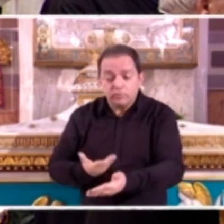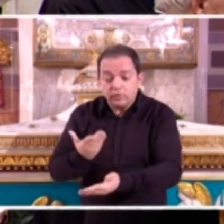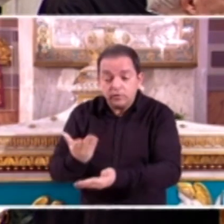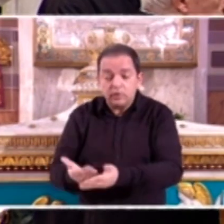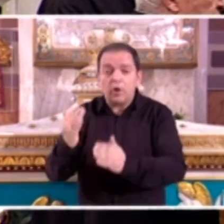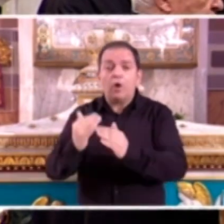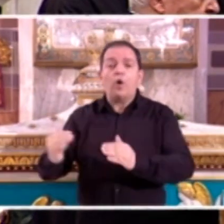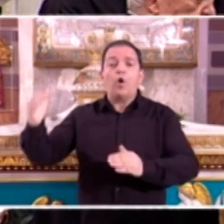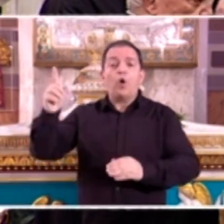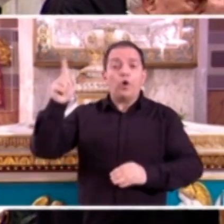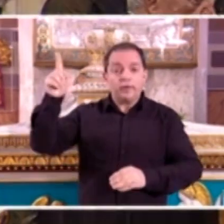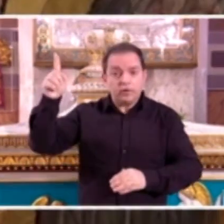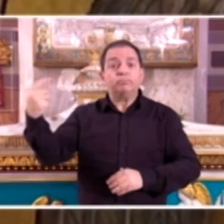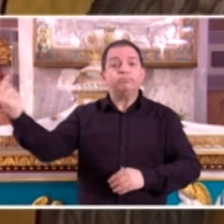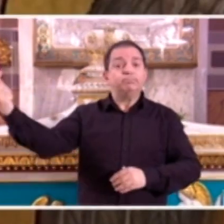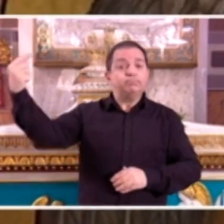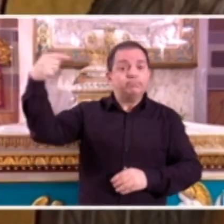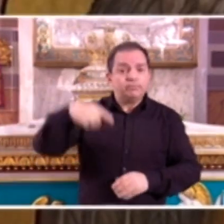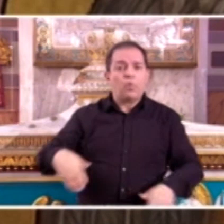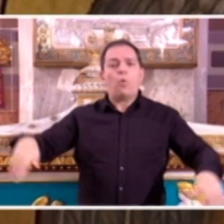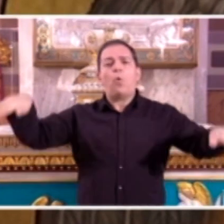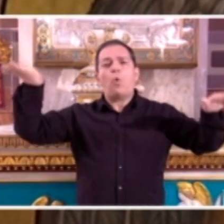Άγγελων ειρηνής πιστών